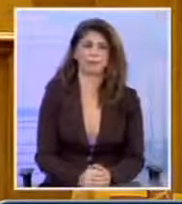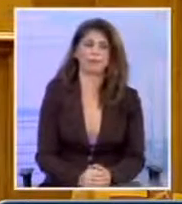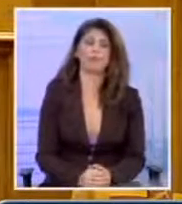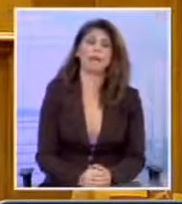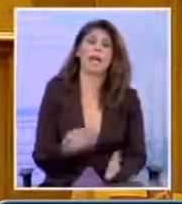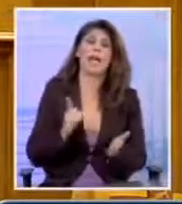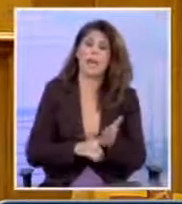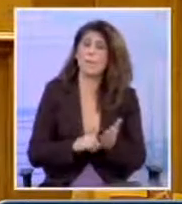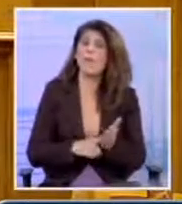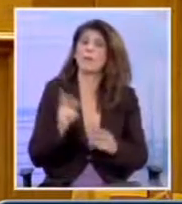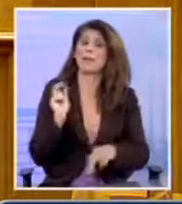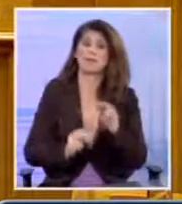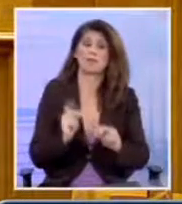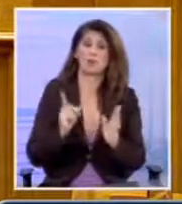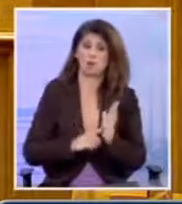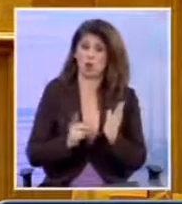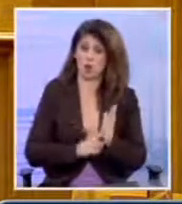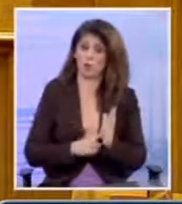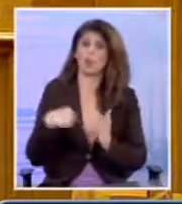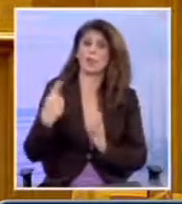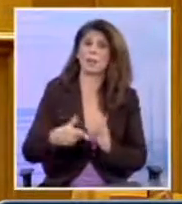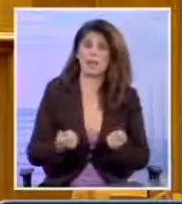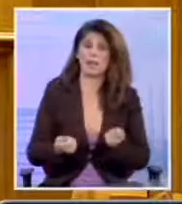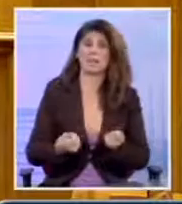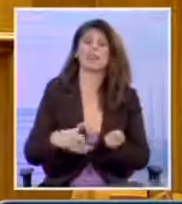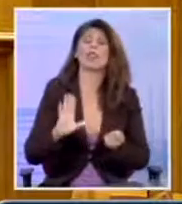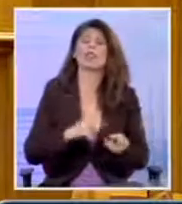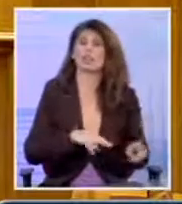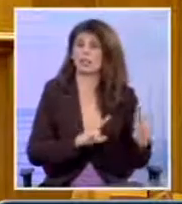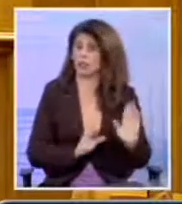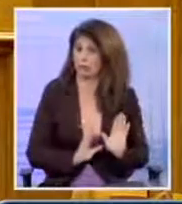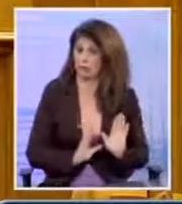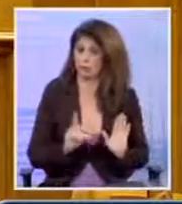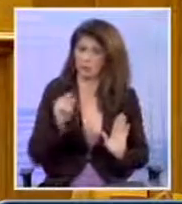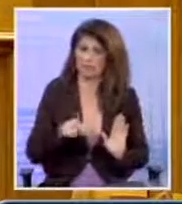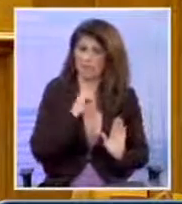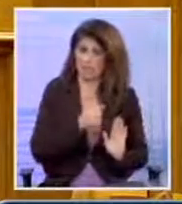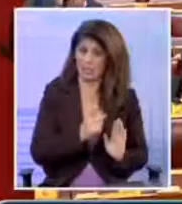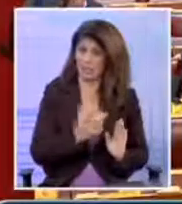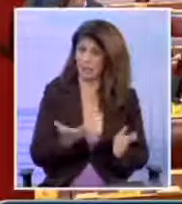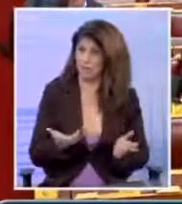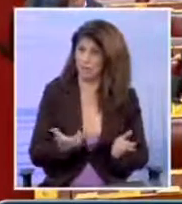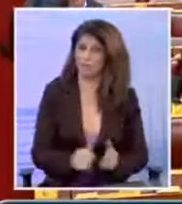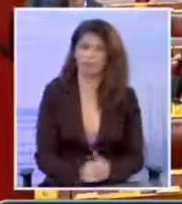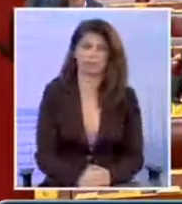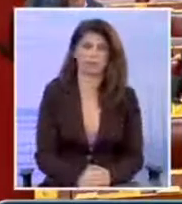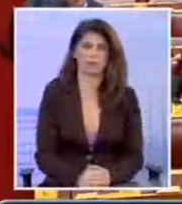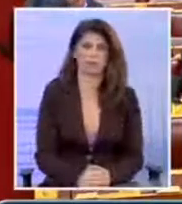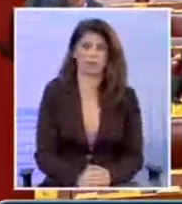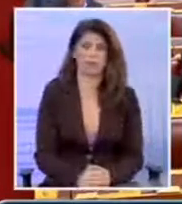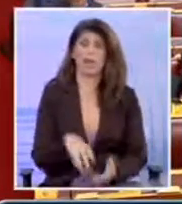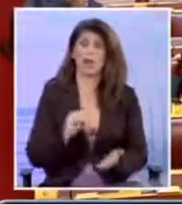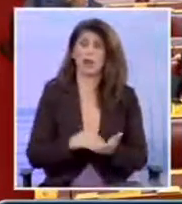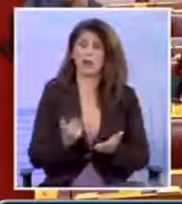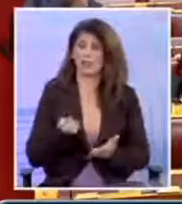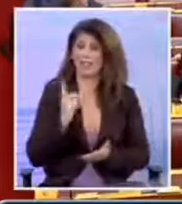Έπρεπε να ψηφίσουμε τον νόμο και μετά να κάνουμε ότι δεν τον υλοποιούμε? Αυτή είναι η κριτική σας. Επίσης κάνετε μια